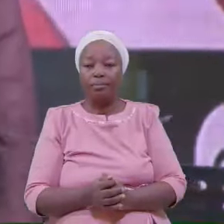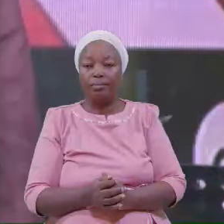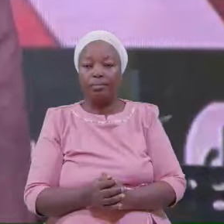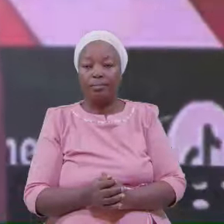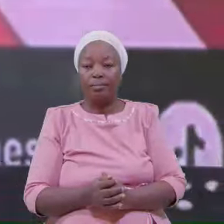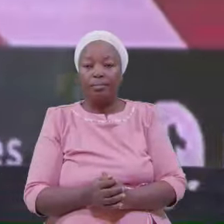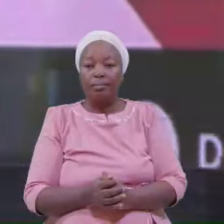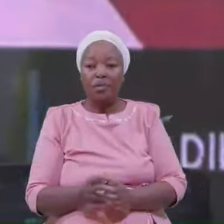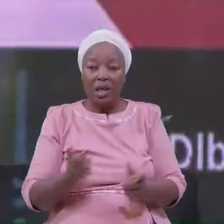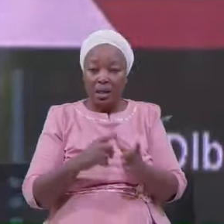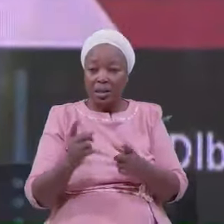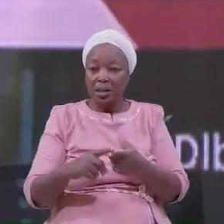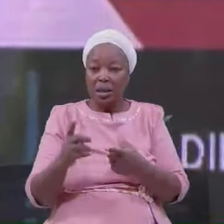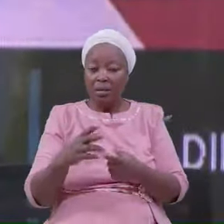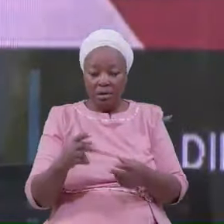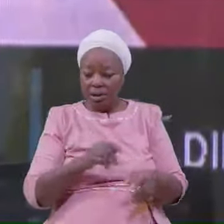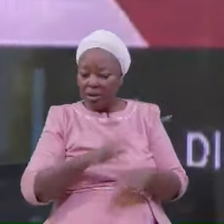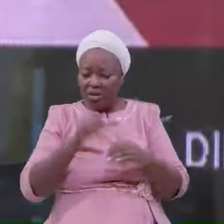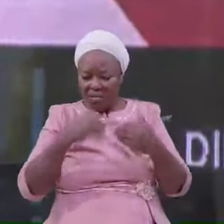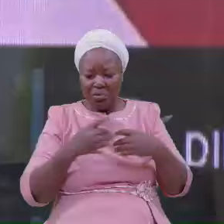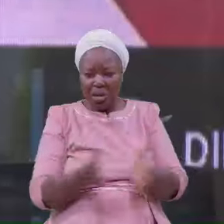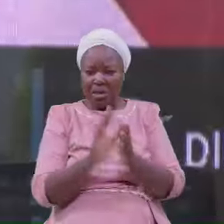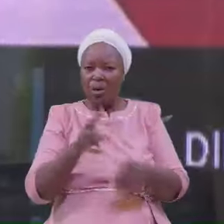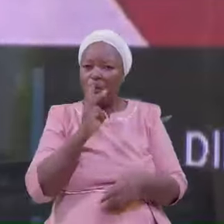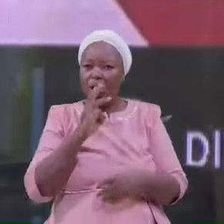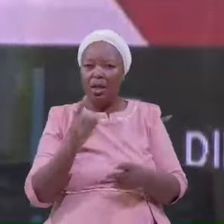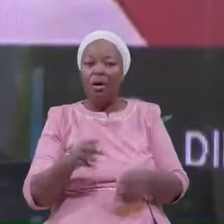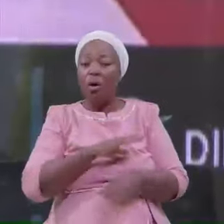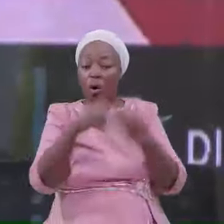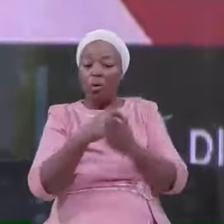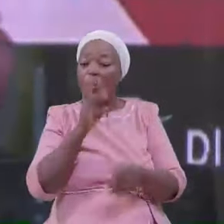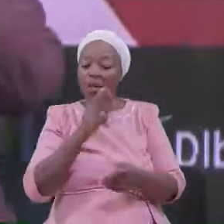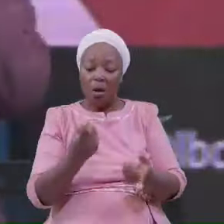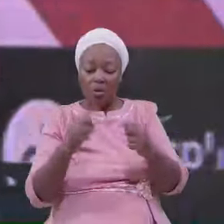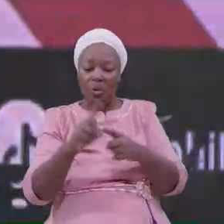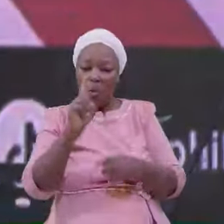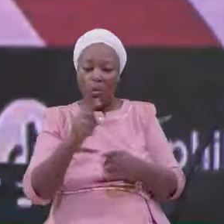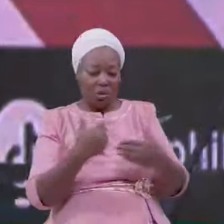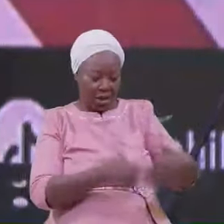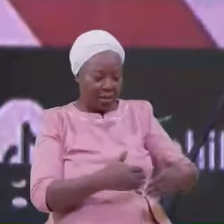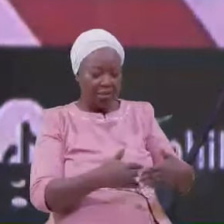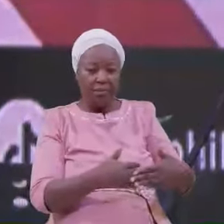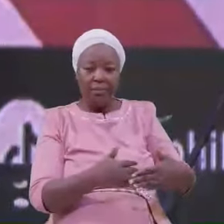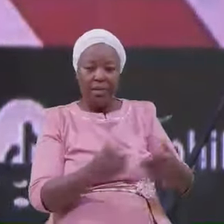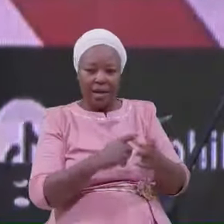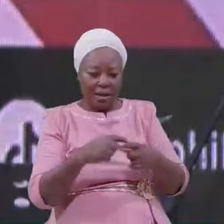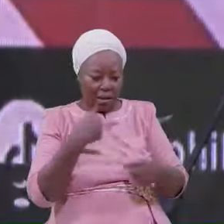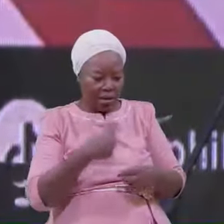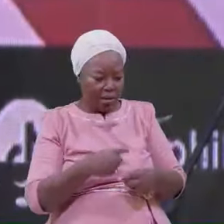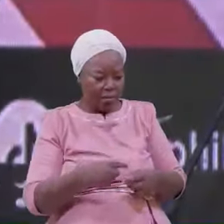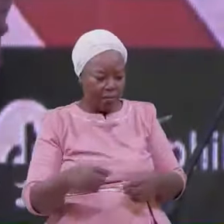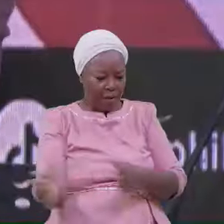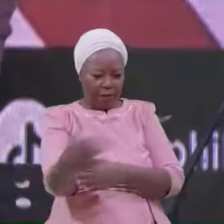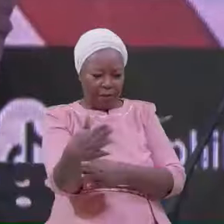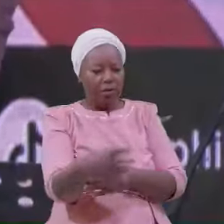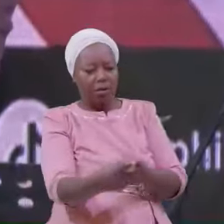come to one side. All the waters ang lahat ng mga tubig. And then he said, fish come. Fish